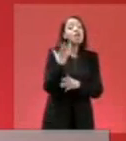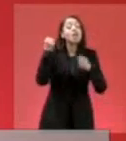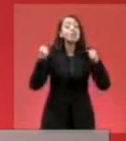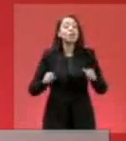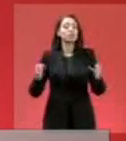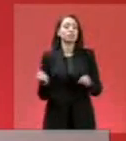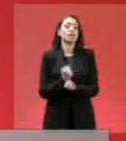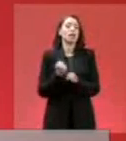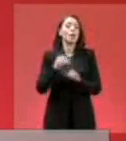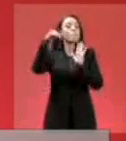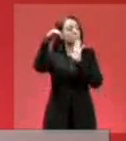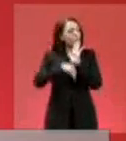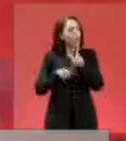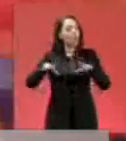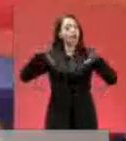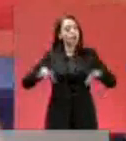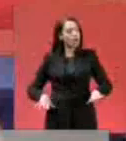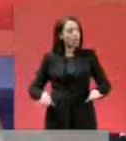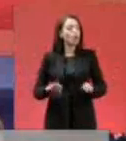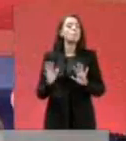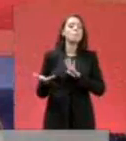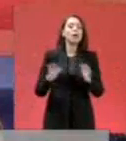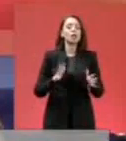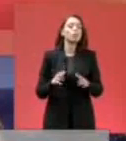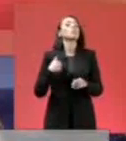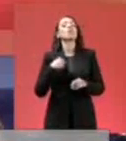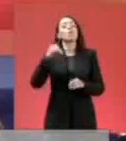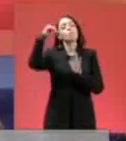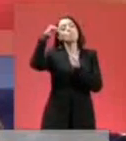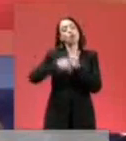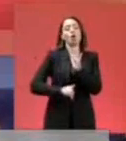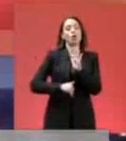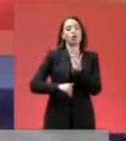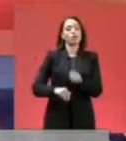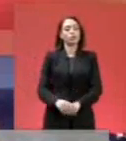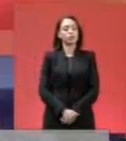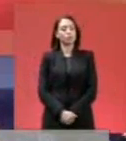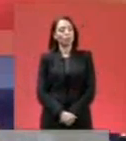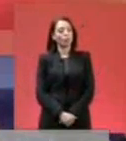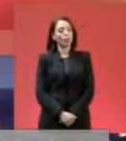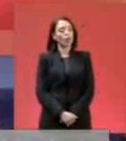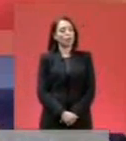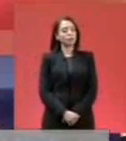εργασίας, μειώνοντας την ανεργία κοντά στις 10 ποσοστιαίες μονάδες.